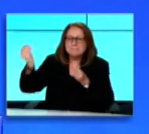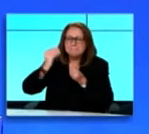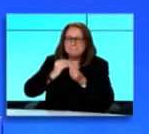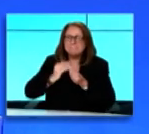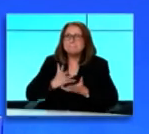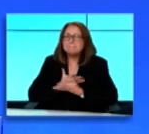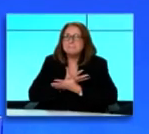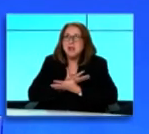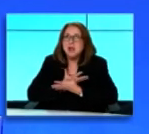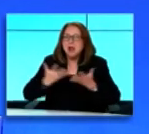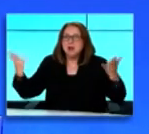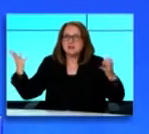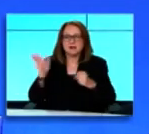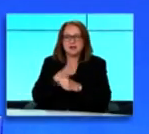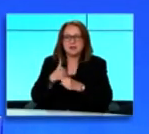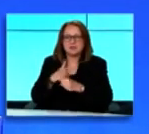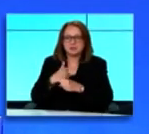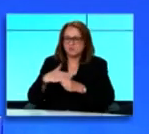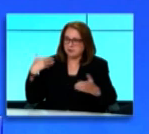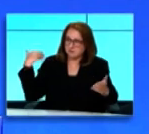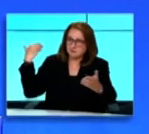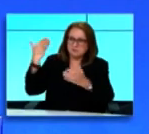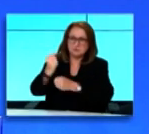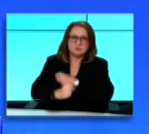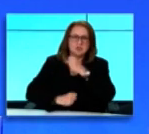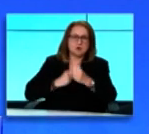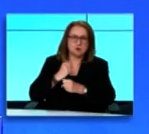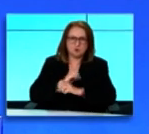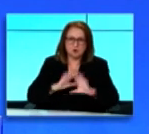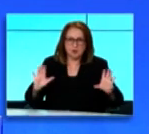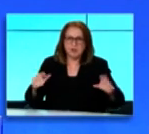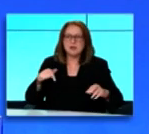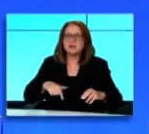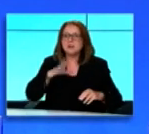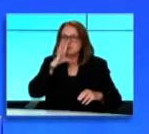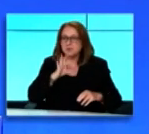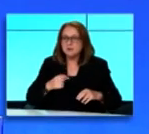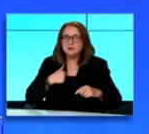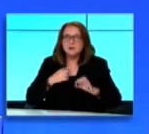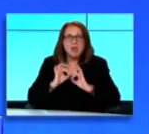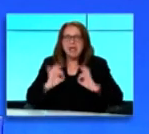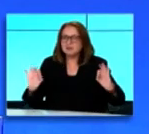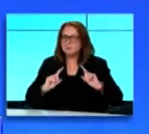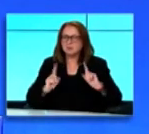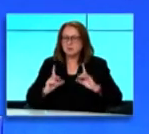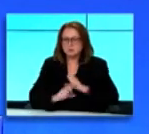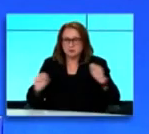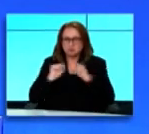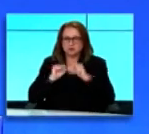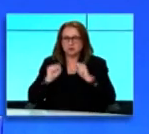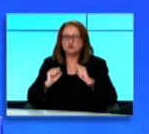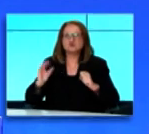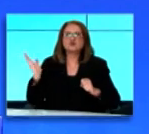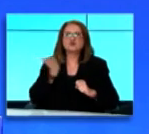τελευταίων δεκαετιών, αλλά και πού μας βρήκε ανέτοιμους η φύση, πόσο θωρακισμένοι